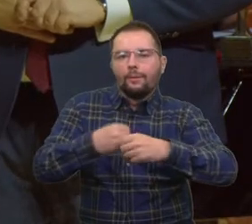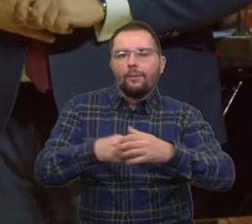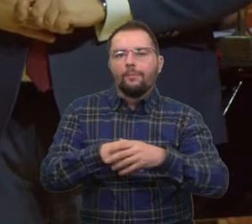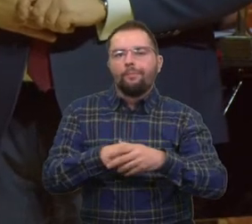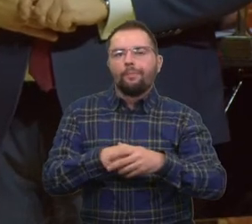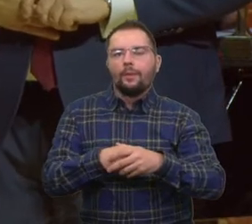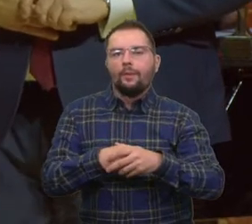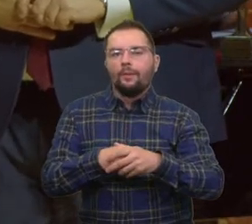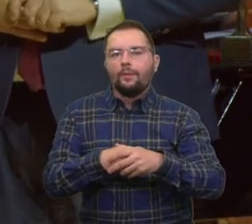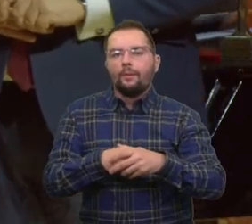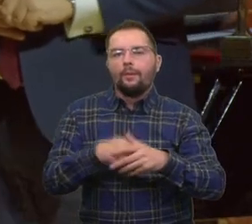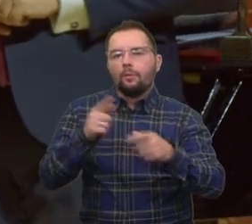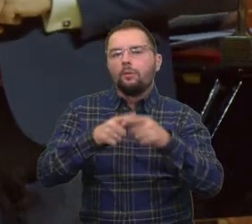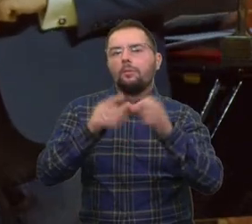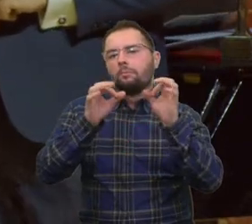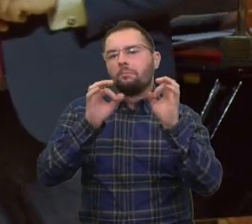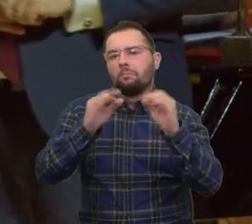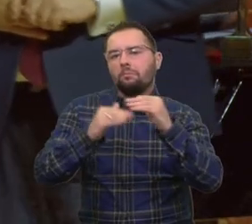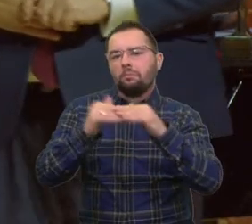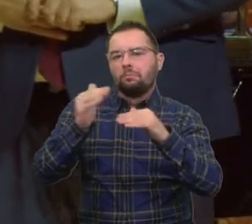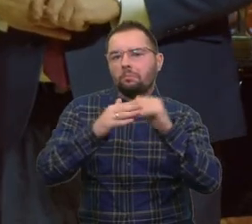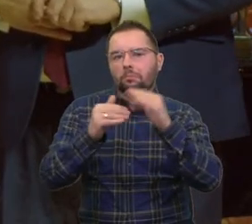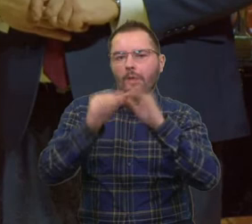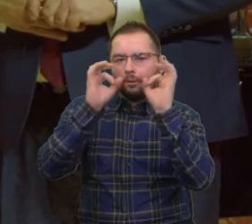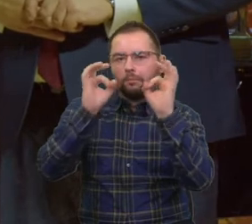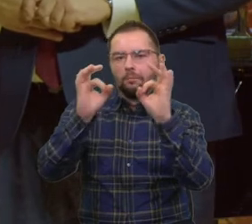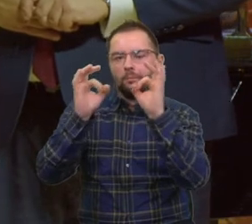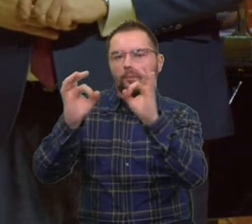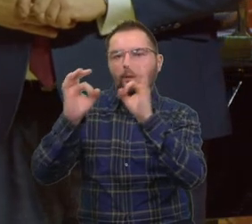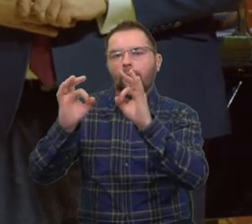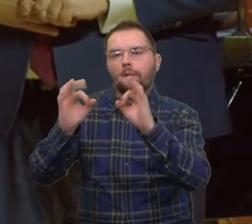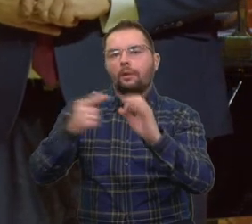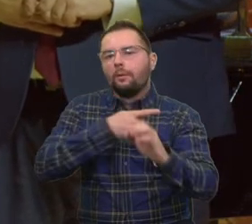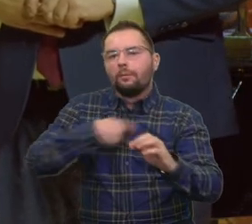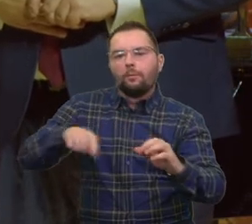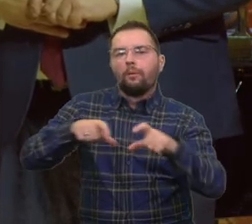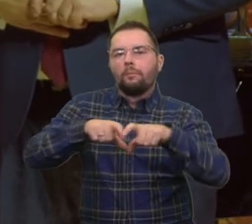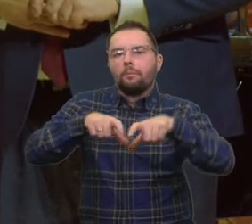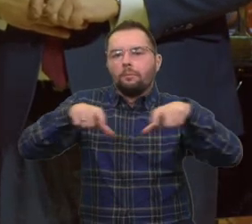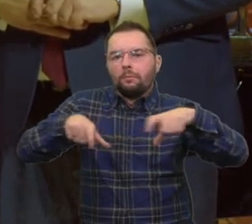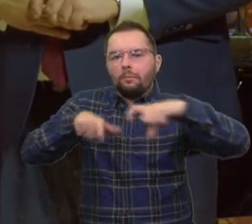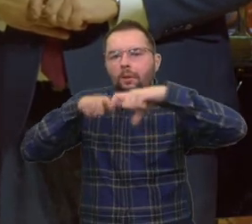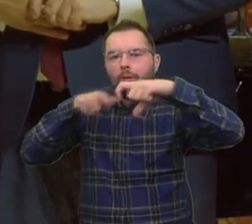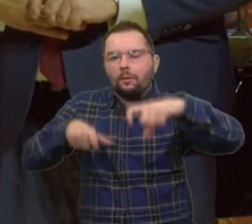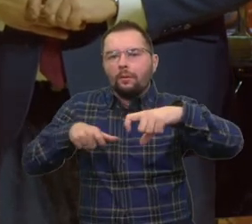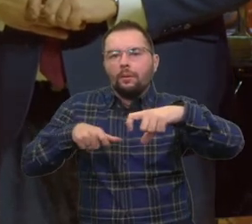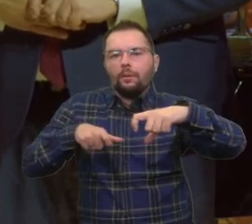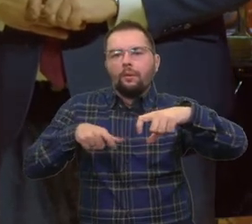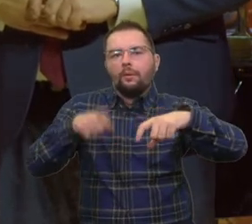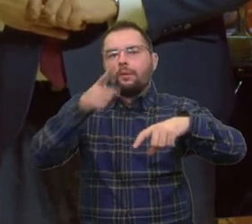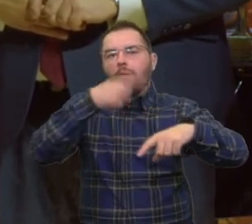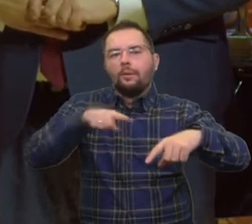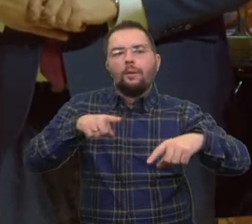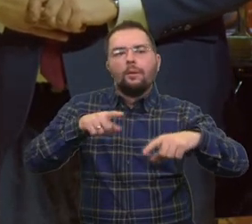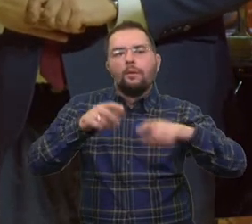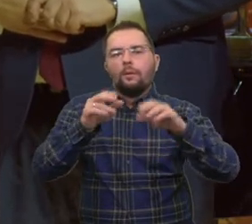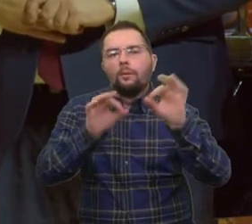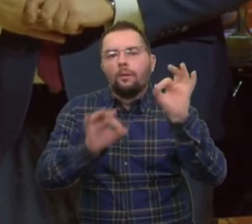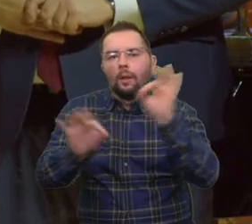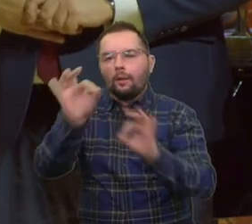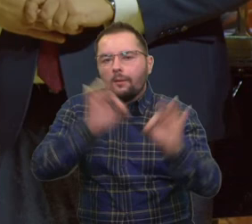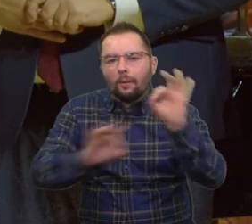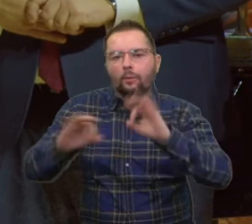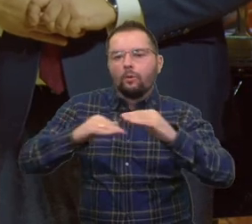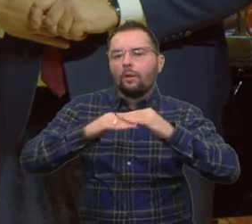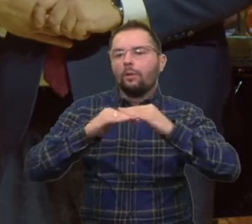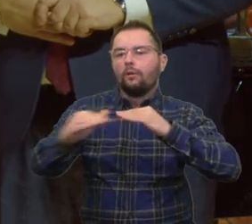która układa się bardzo dobrze. Z mojego podwórka, powiem tak, remontuje się droga